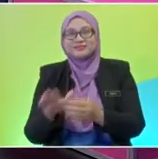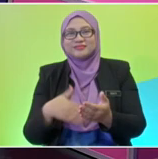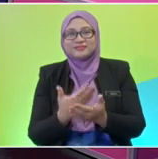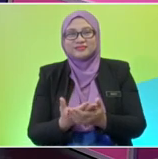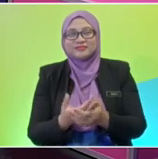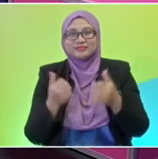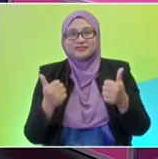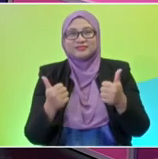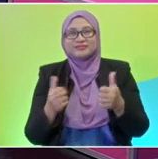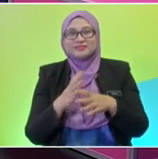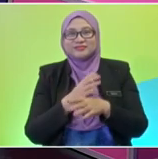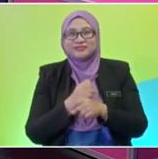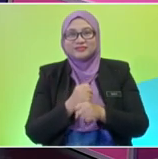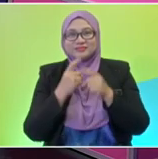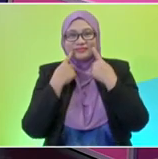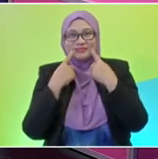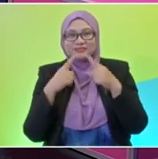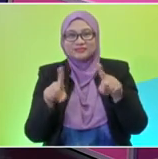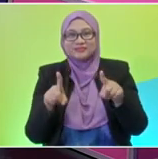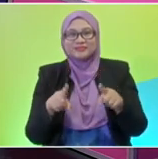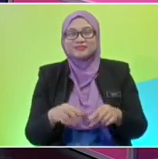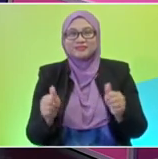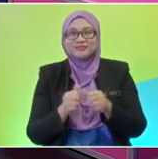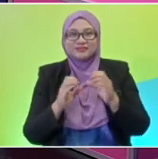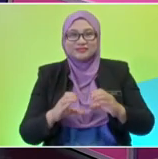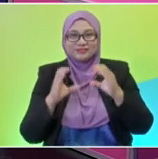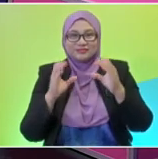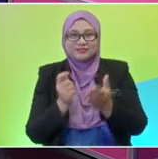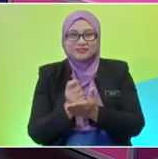paham dapat Kebaikan dia dan cari bertoleransinya sekali